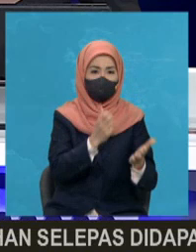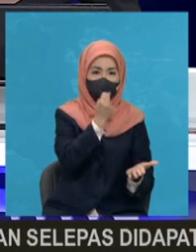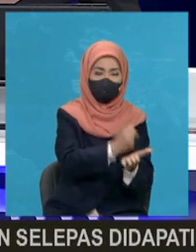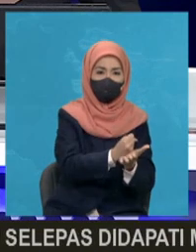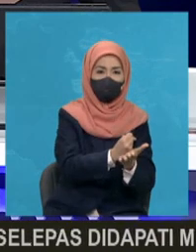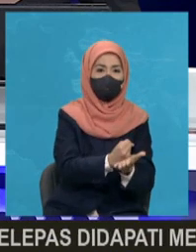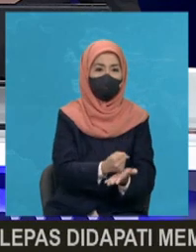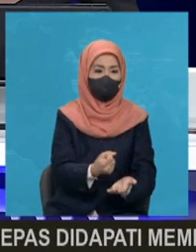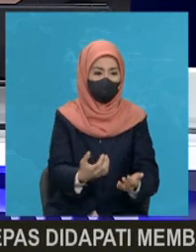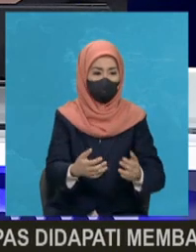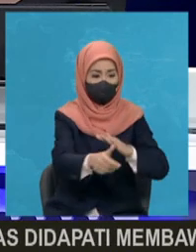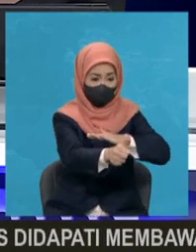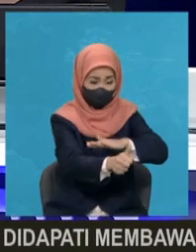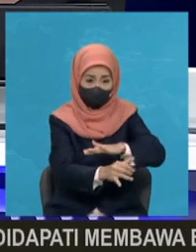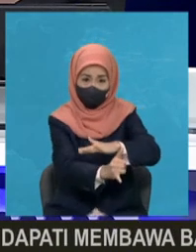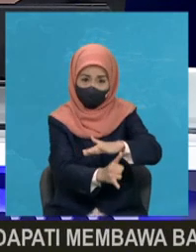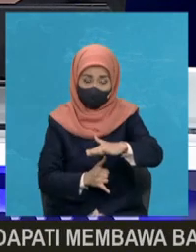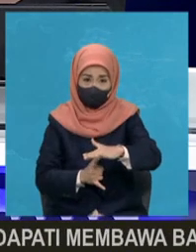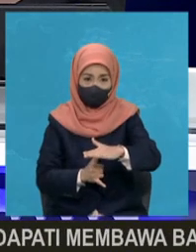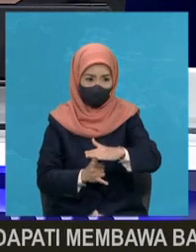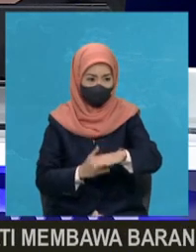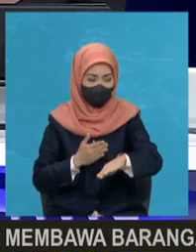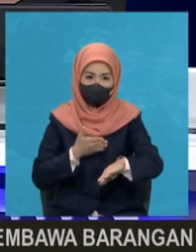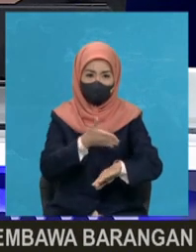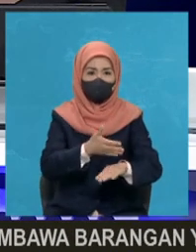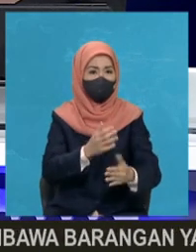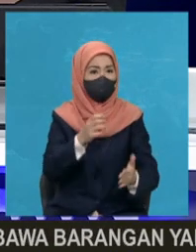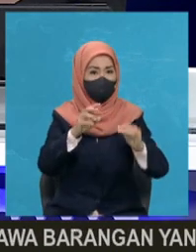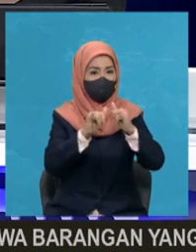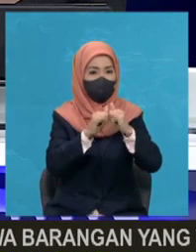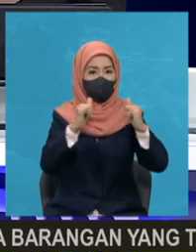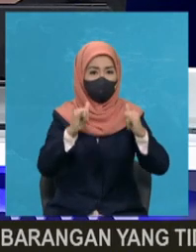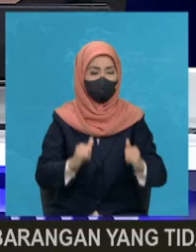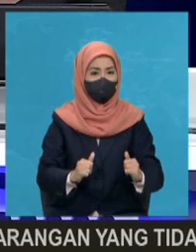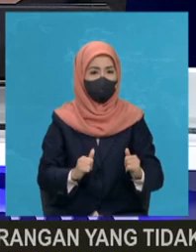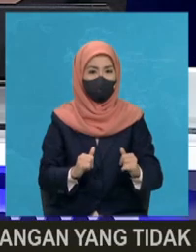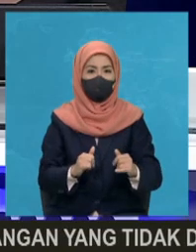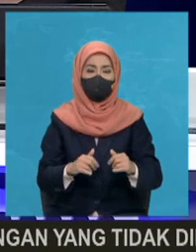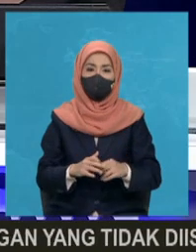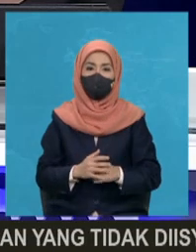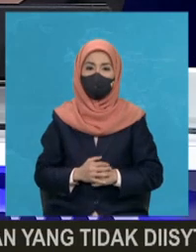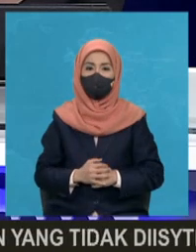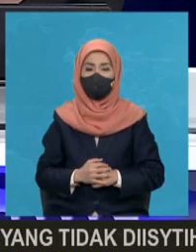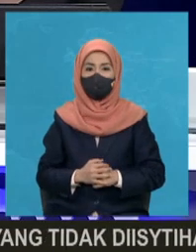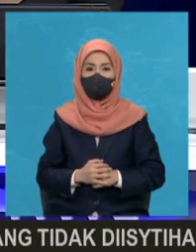17 krena masuk ke negara ini tanpa melalui pos kawalan immigration yang diistirahatkan